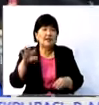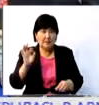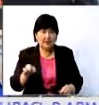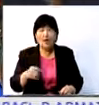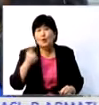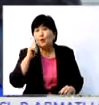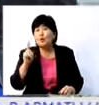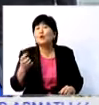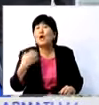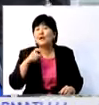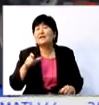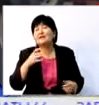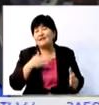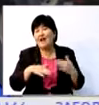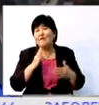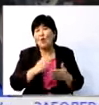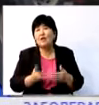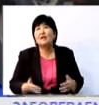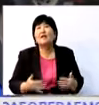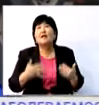15-20%. Думаем, что козлодинцы довольны.